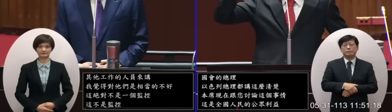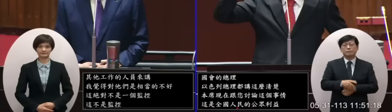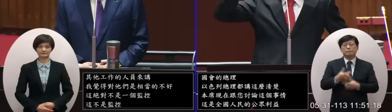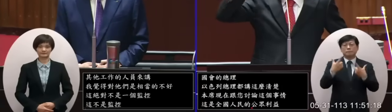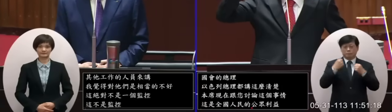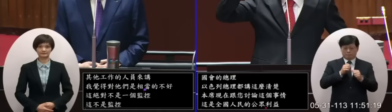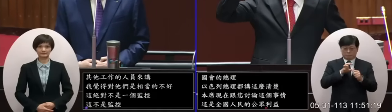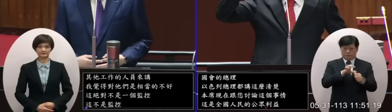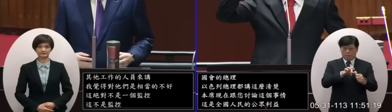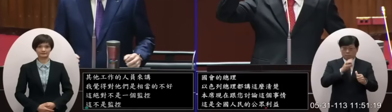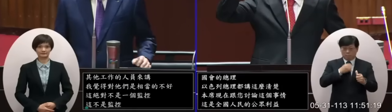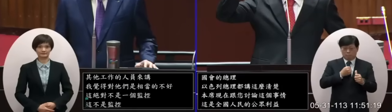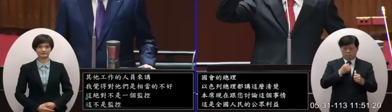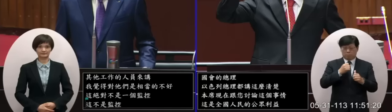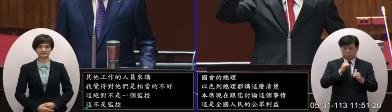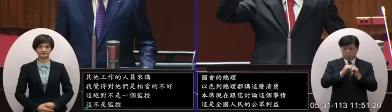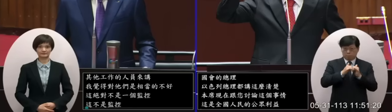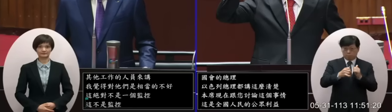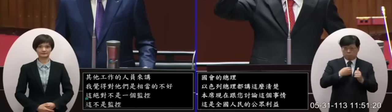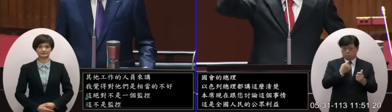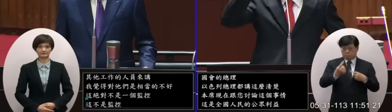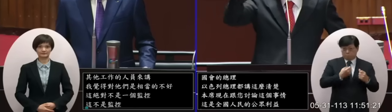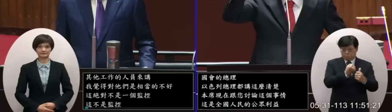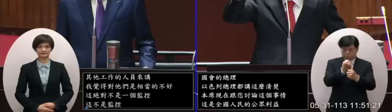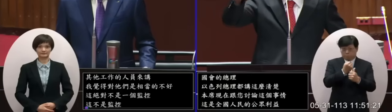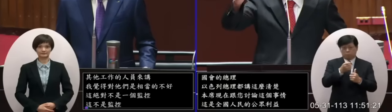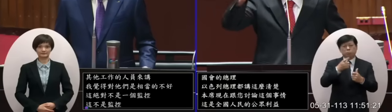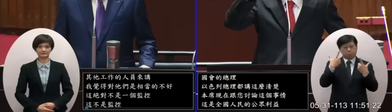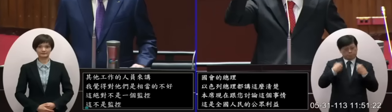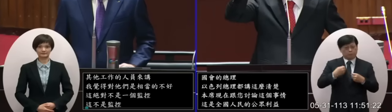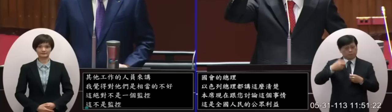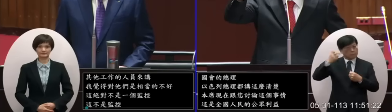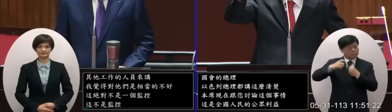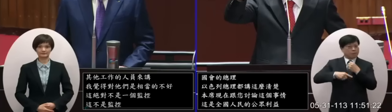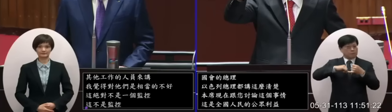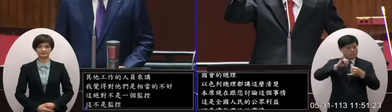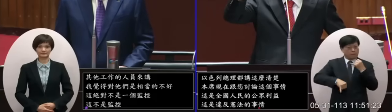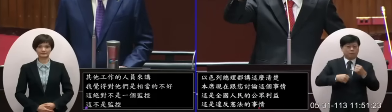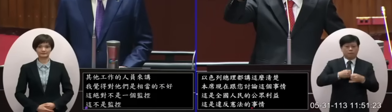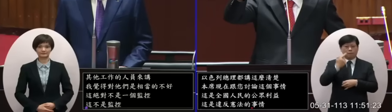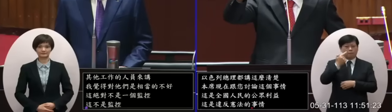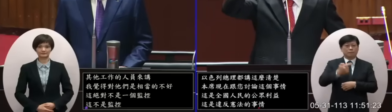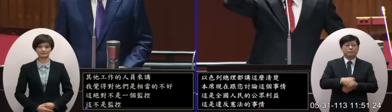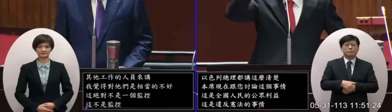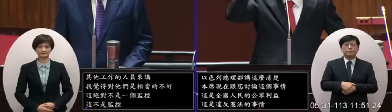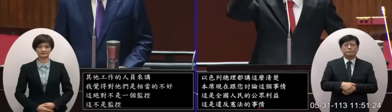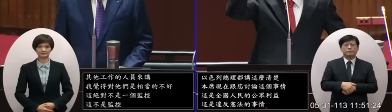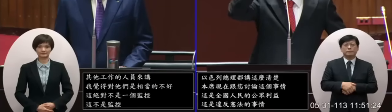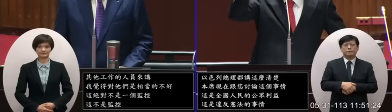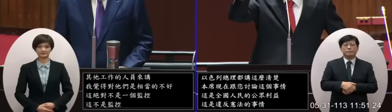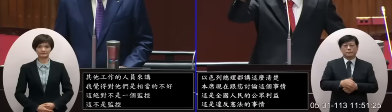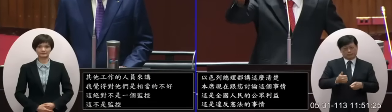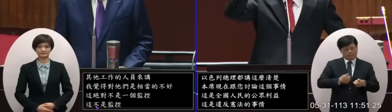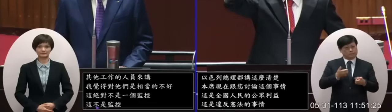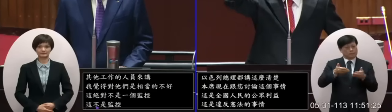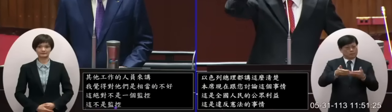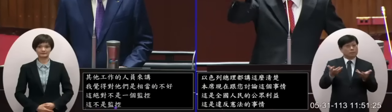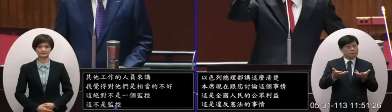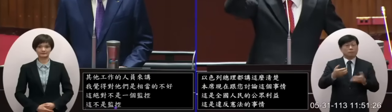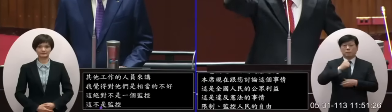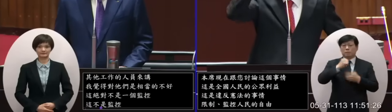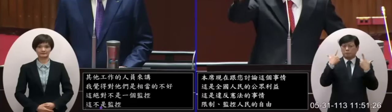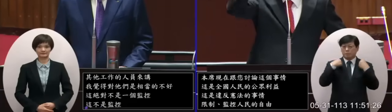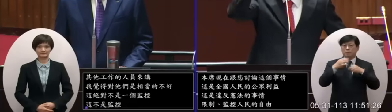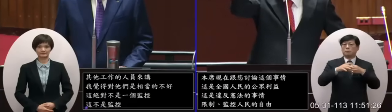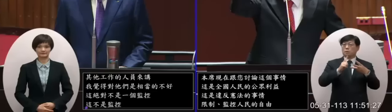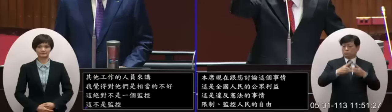限制监控人民的自由，这是违反宪法的毁宪乱政的事情，何等重要！台湾是一个